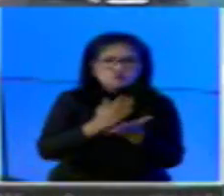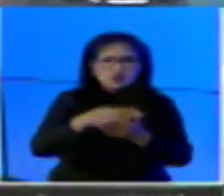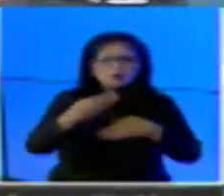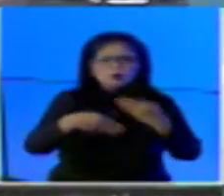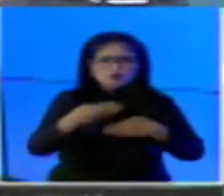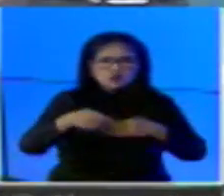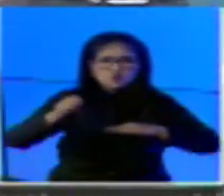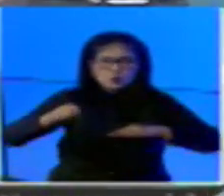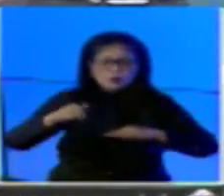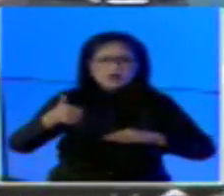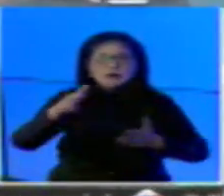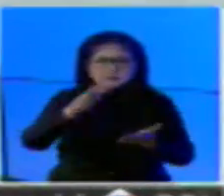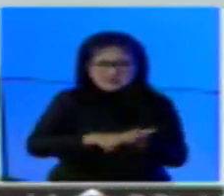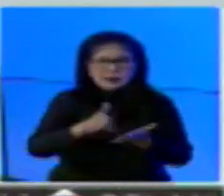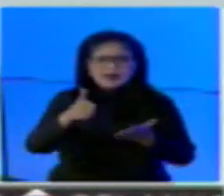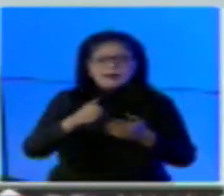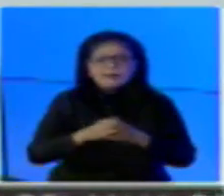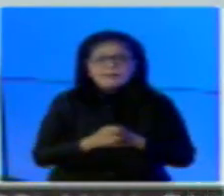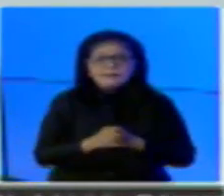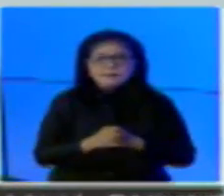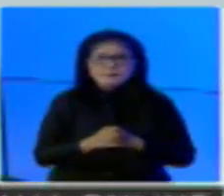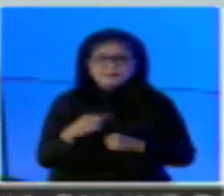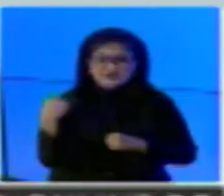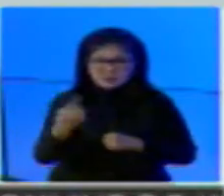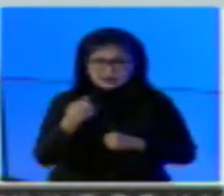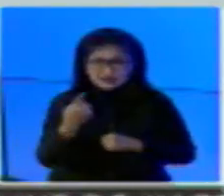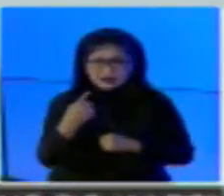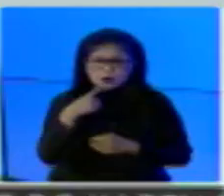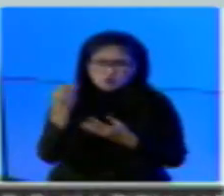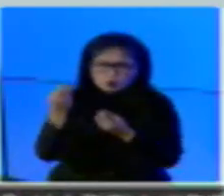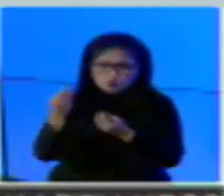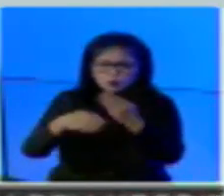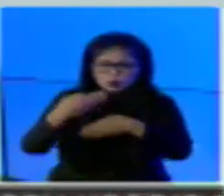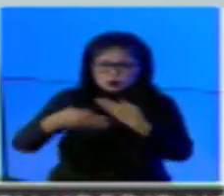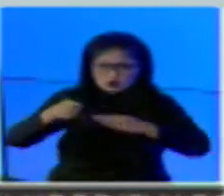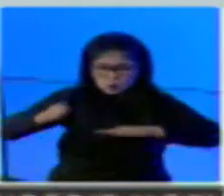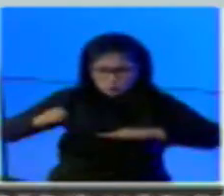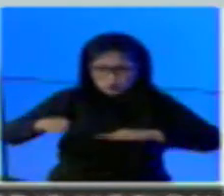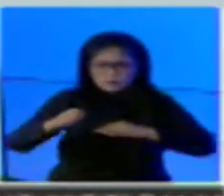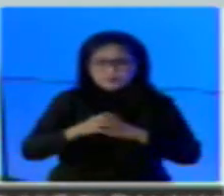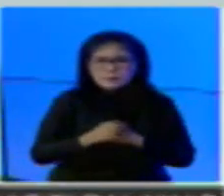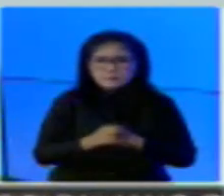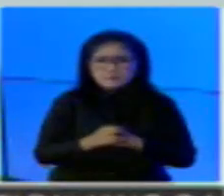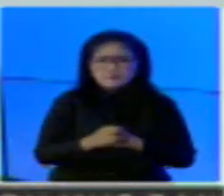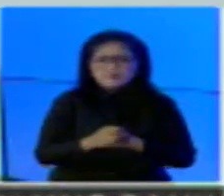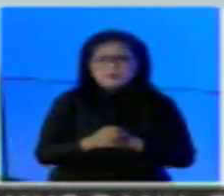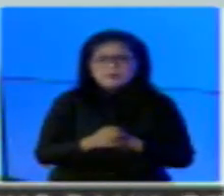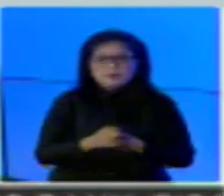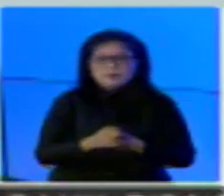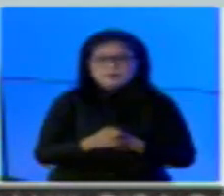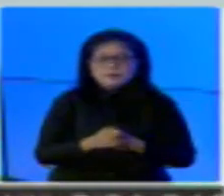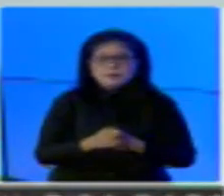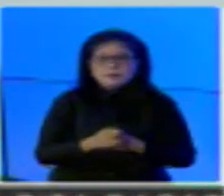berlaku. Ya kita anu dulu lah, proses hukum dulu ya. Kan kita kan